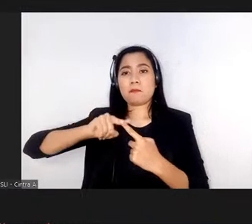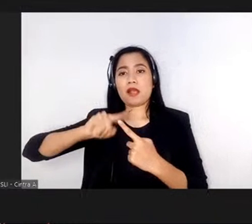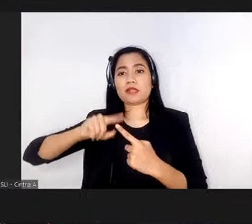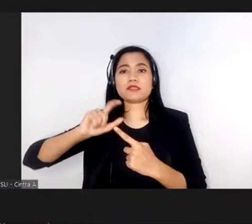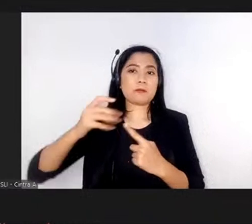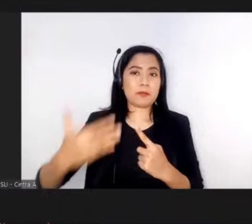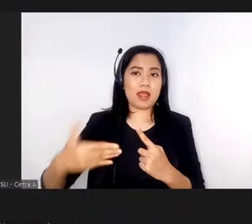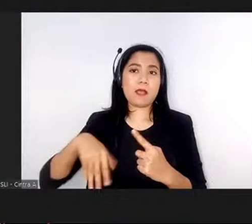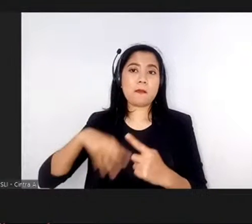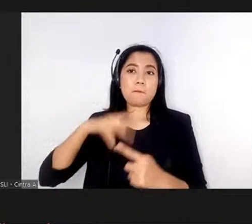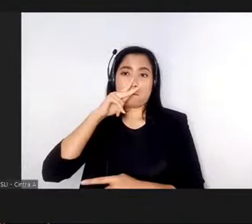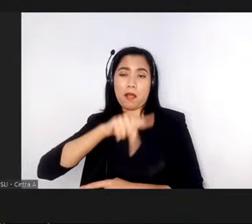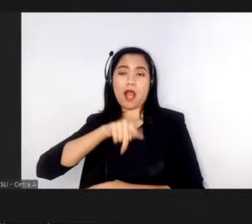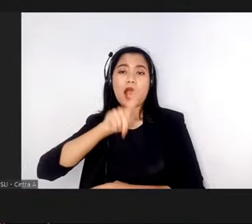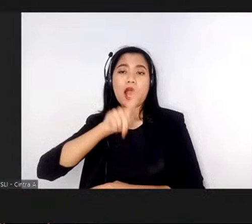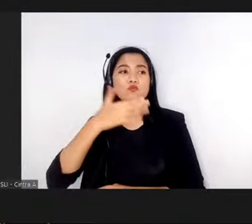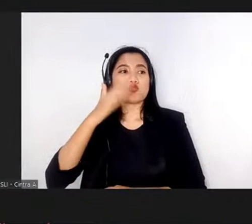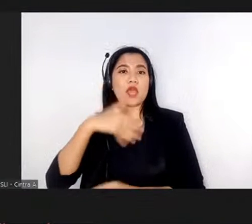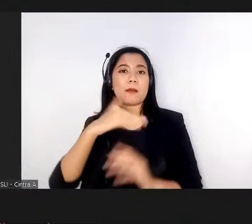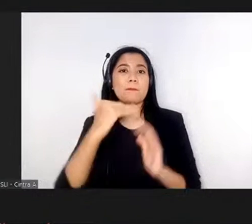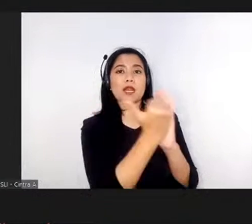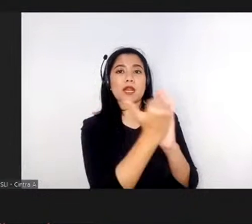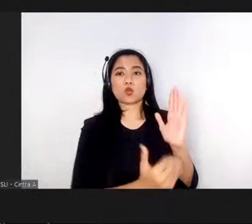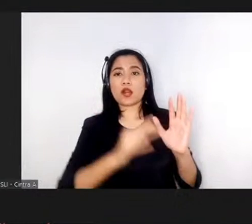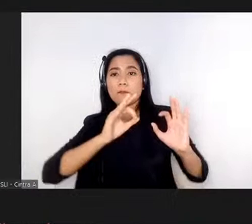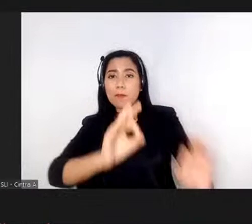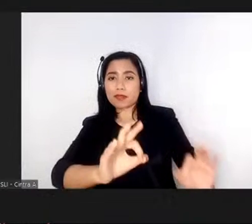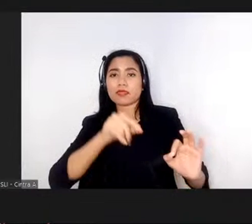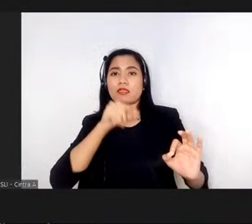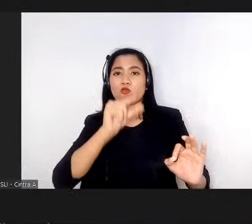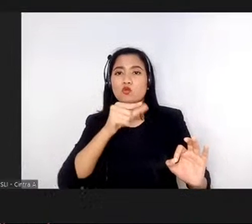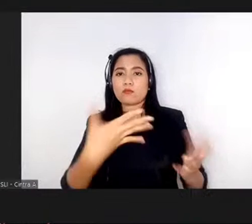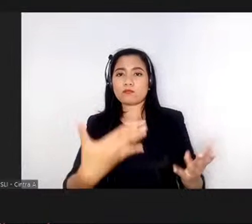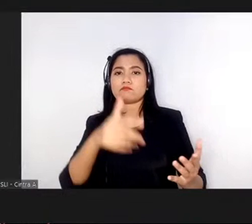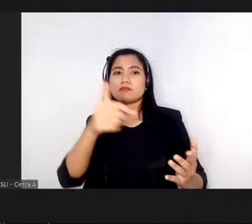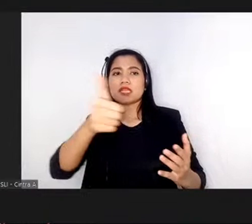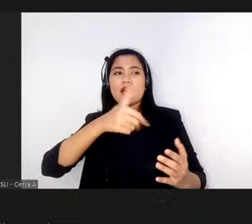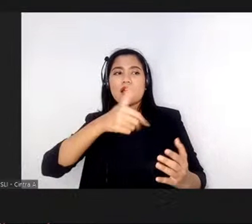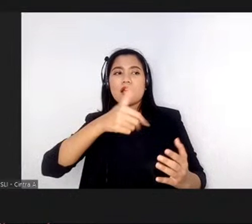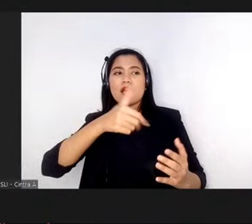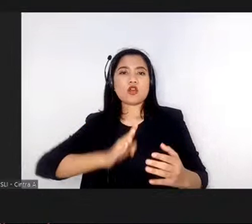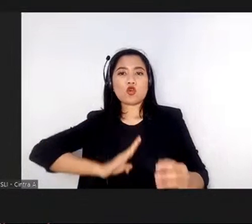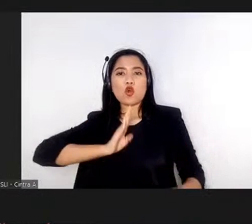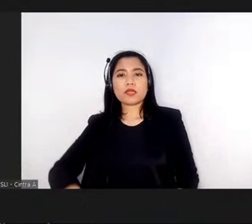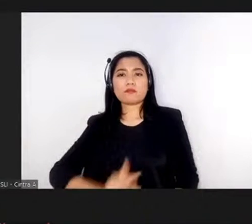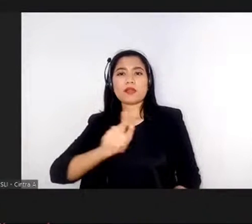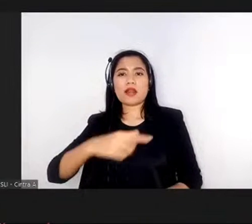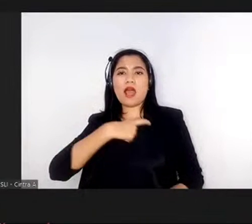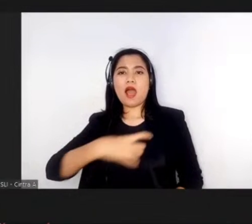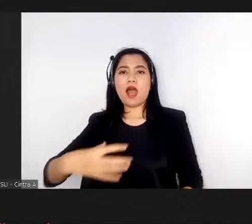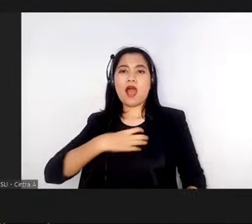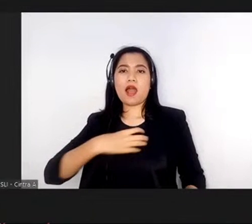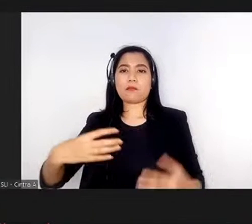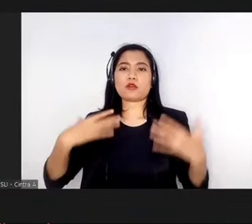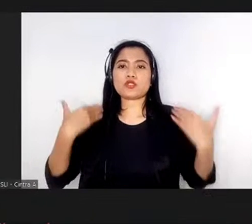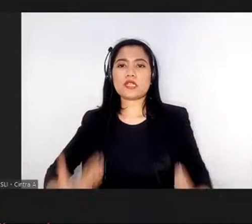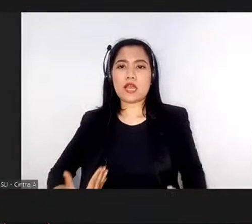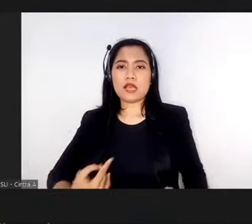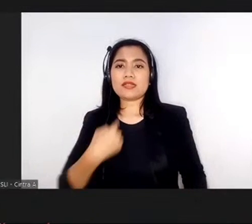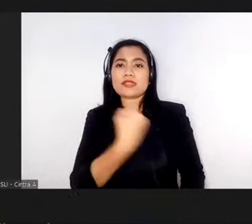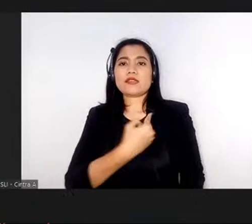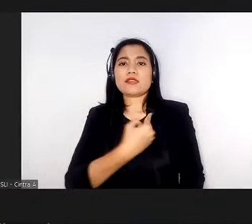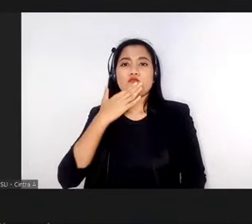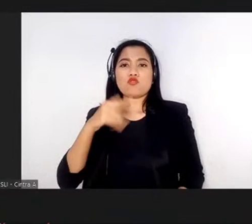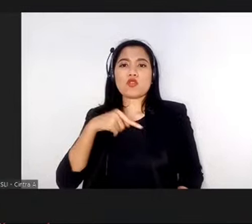harus memiliki kebijakan yang tepat yang meningkatkan komitmen hak hak ases manusiya Dan kami memiliki kriteria hak ases manusia termasuk